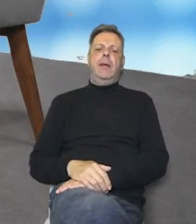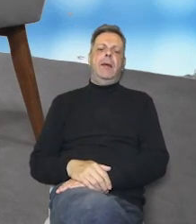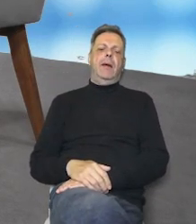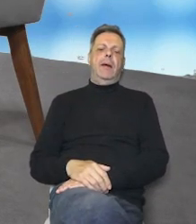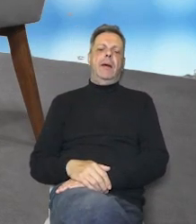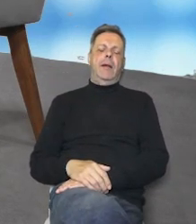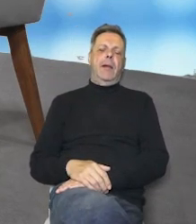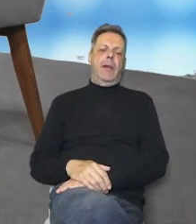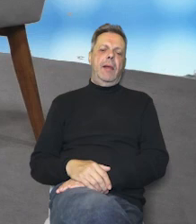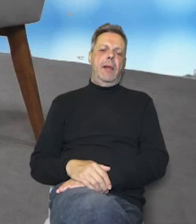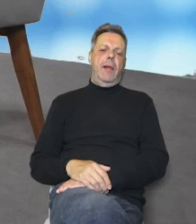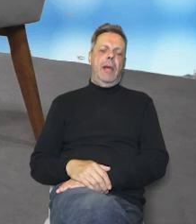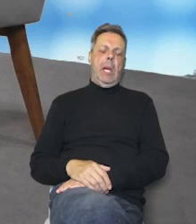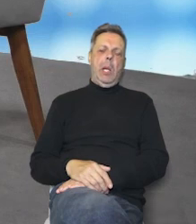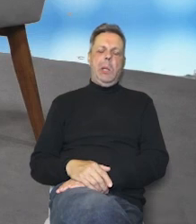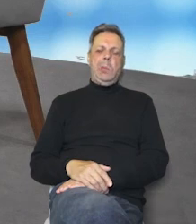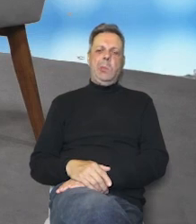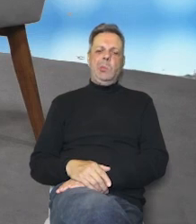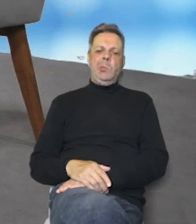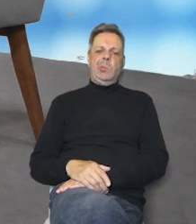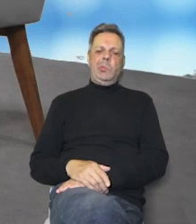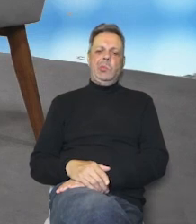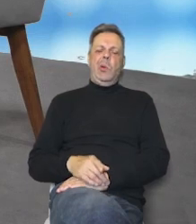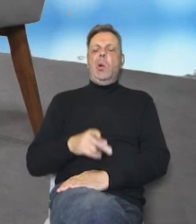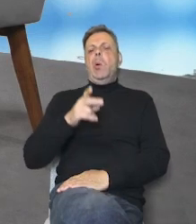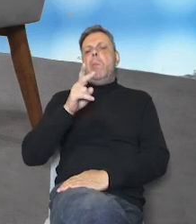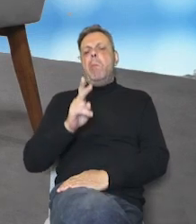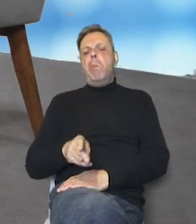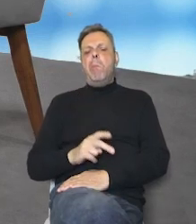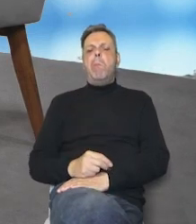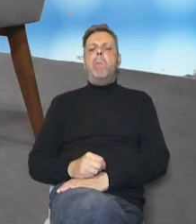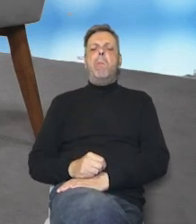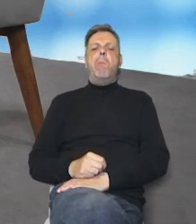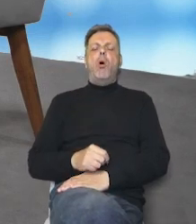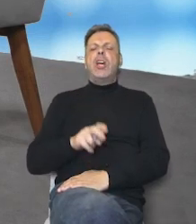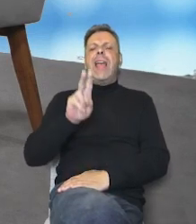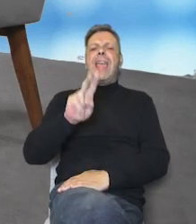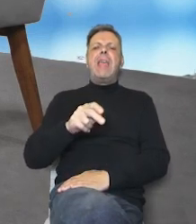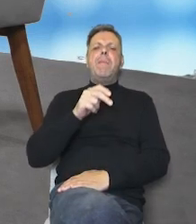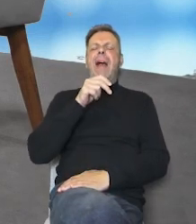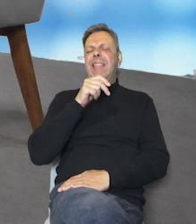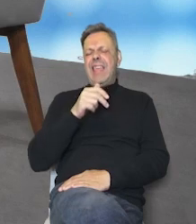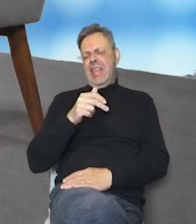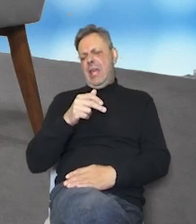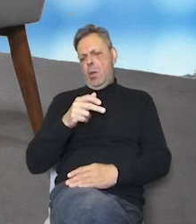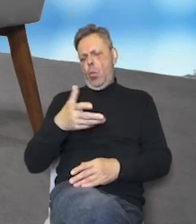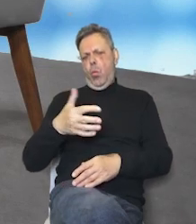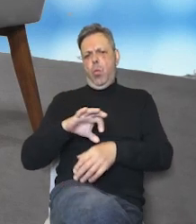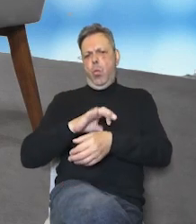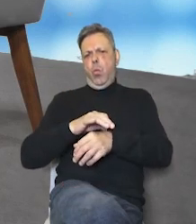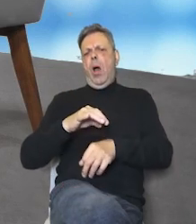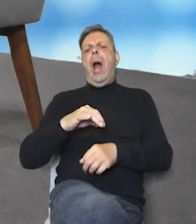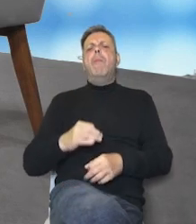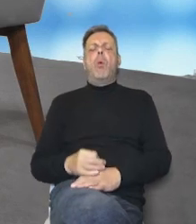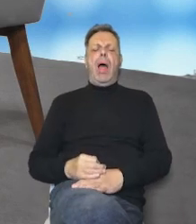da možete čak imati ordinaciju, odnosno dati